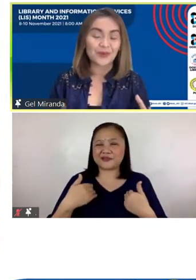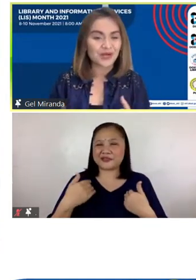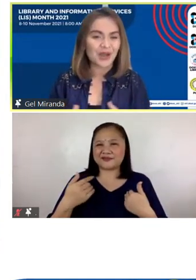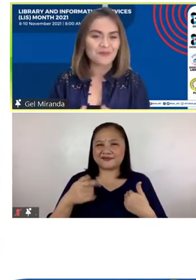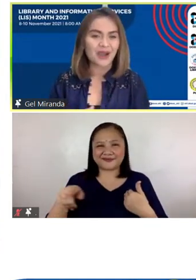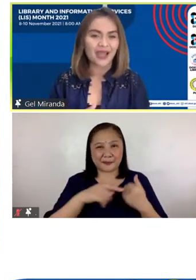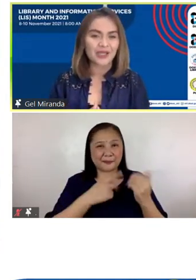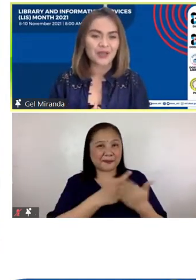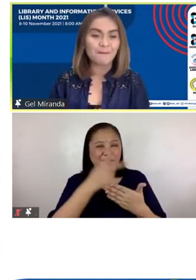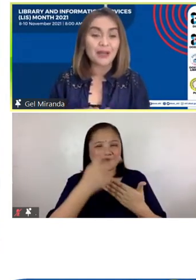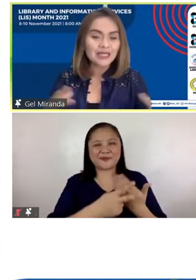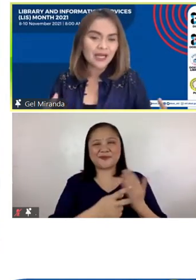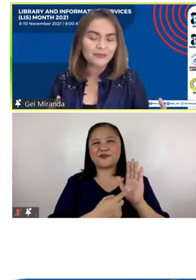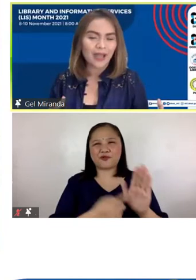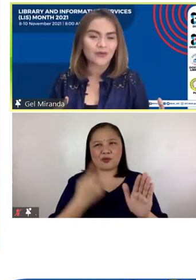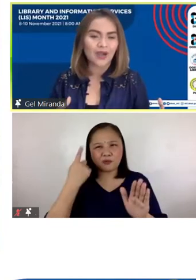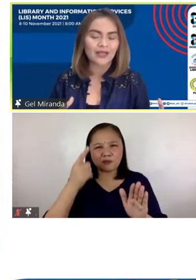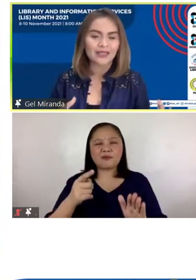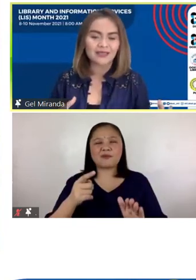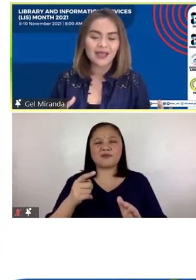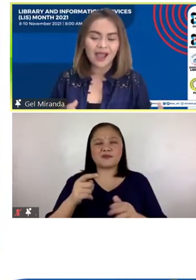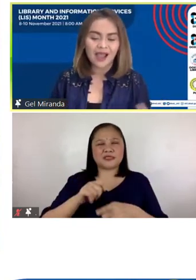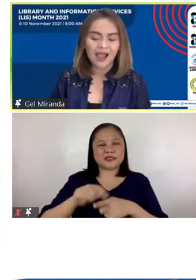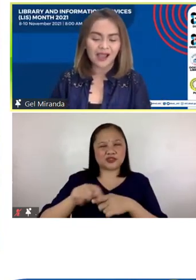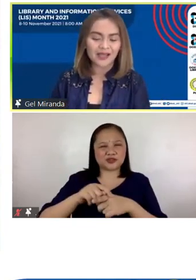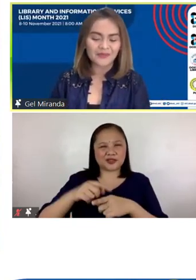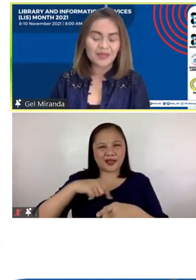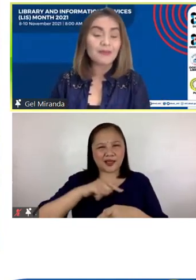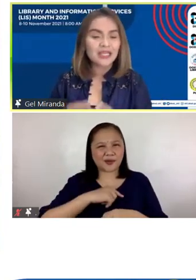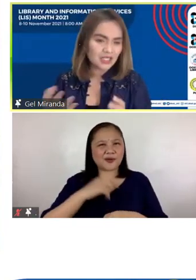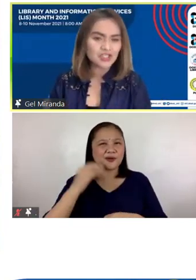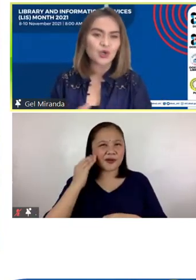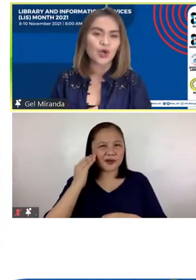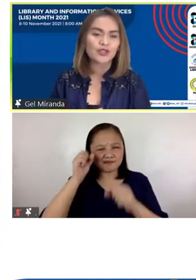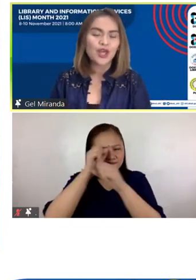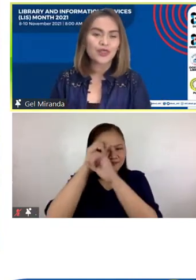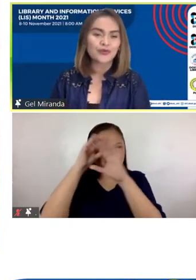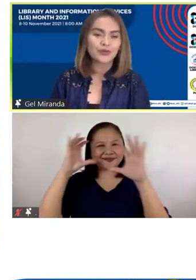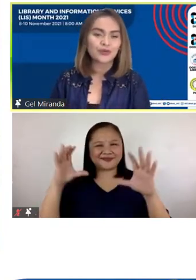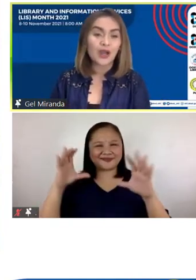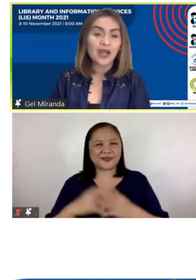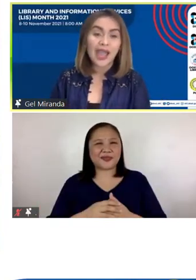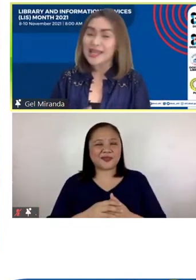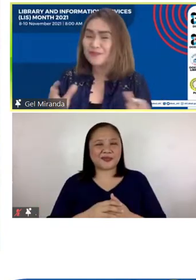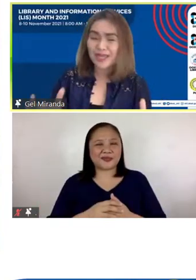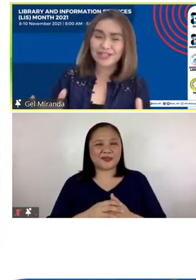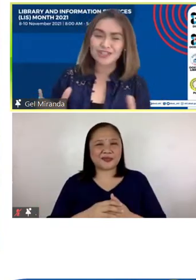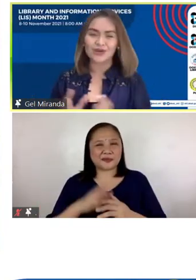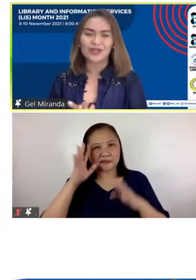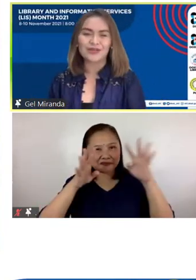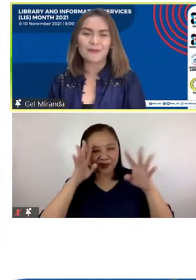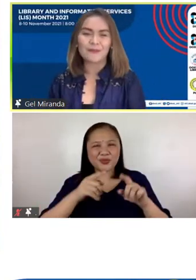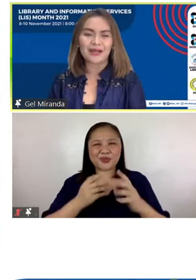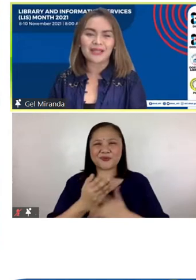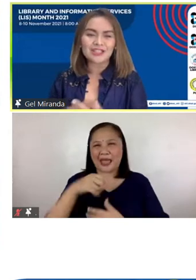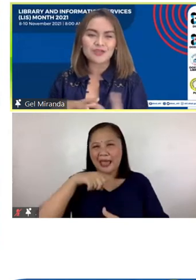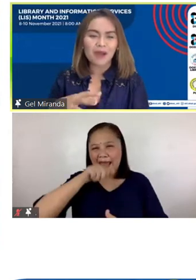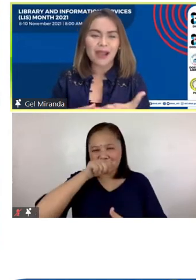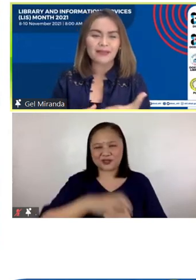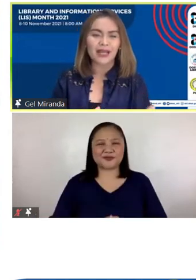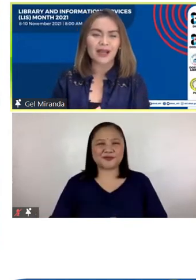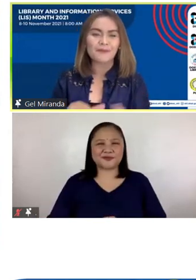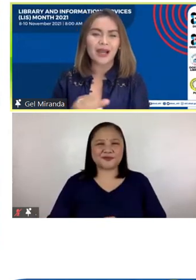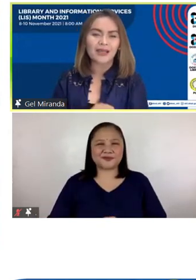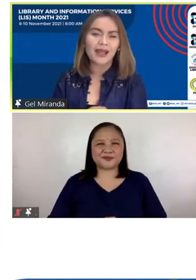ng programa ay malinang pa yung ating imahinasyon through animation, di ba? Para at least yung